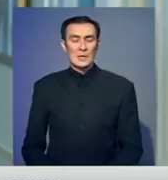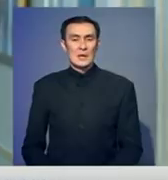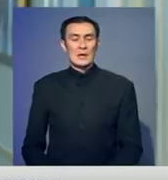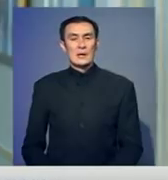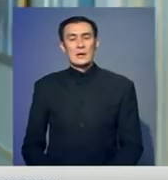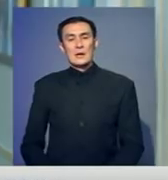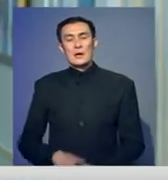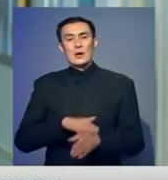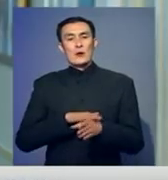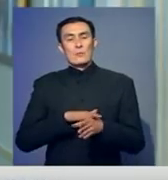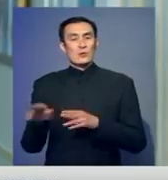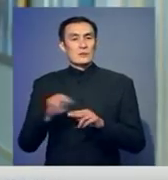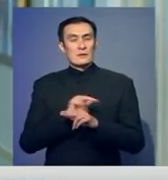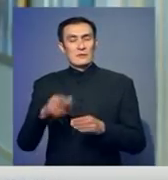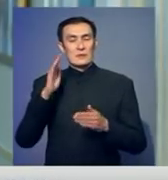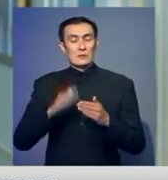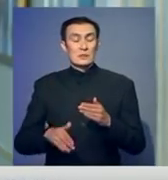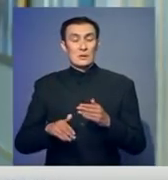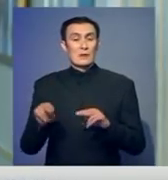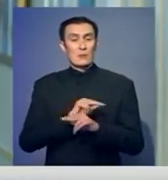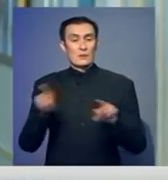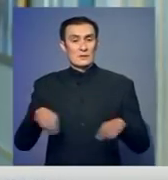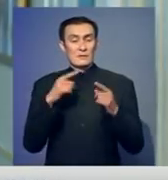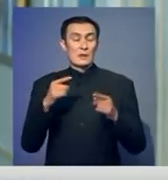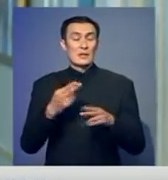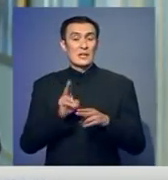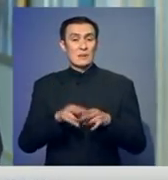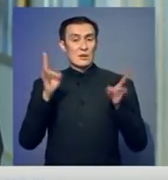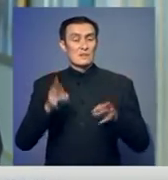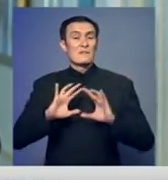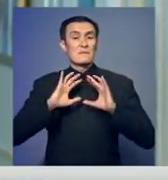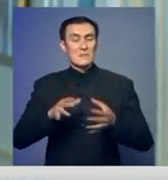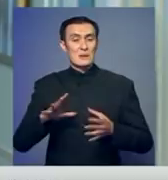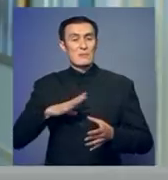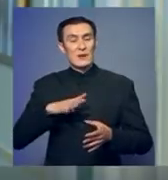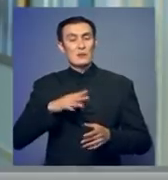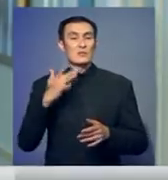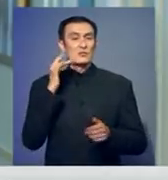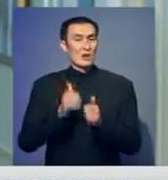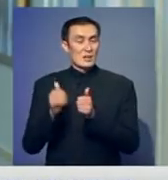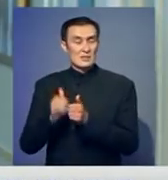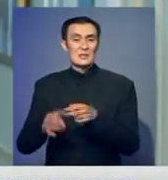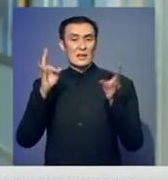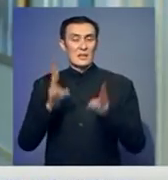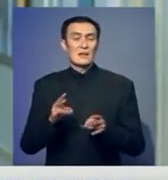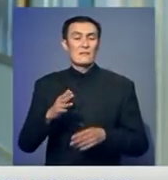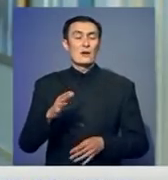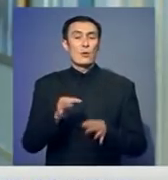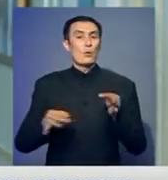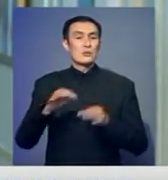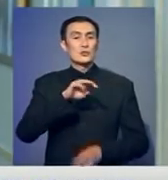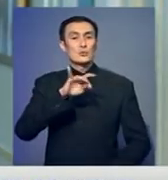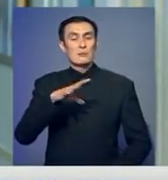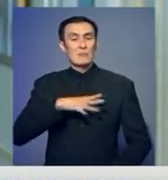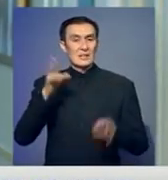За лето полностью завершатся ремонтно-восстановительные работы. Такие происшествия в мире происходят повсеместно. Трагедия в Туркестанской области